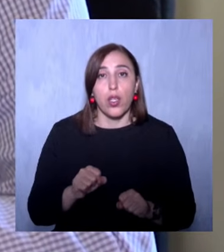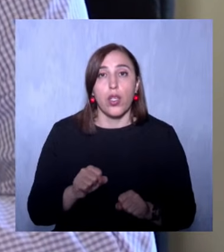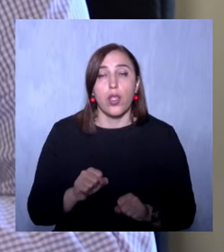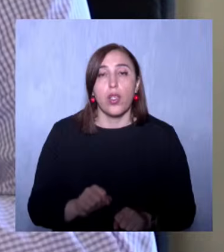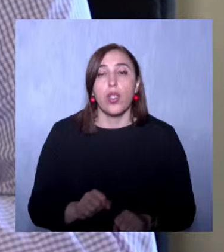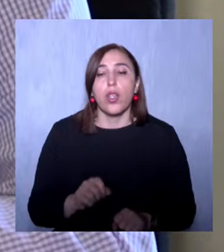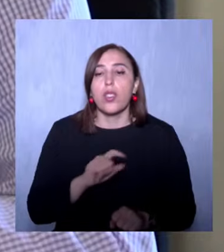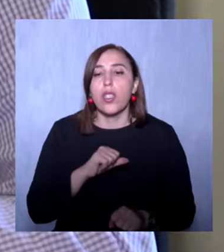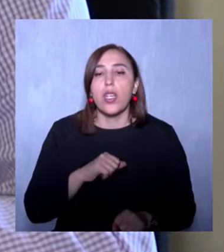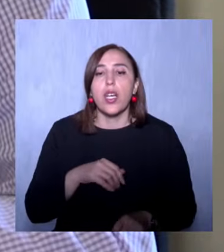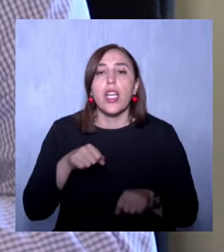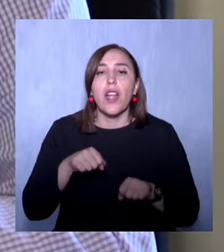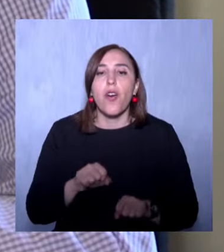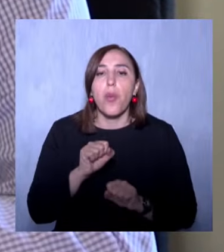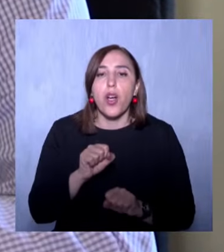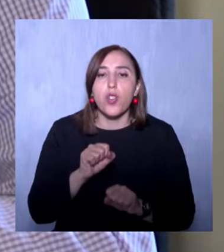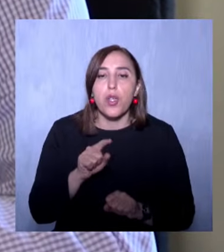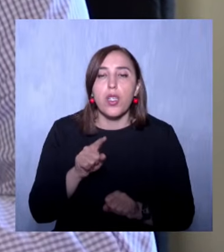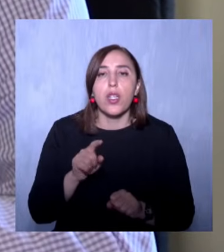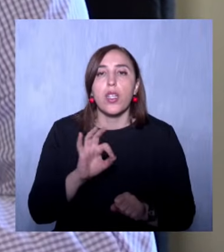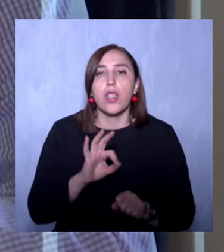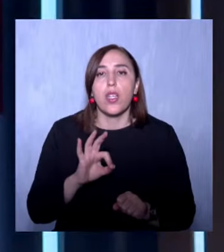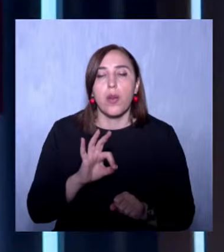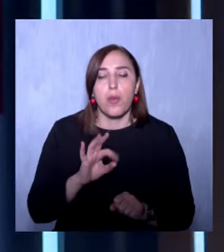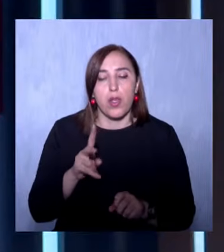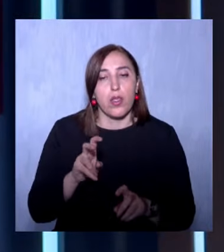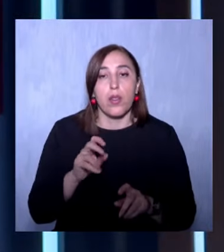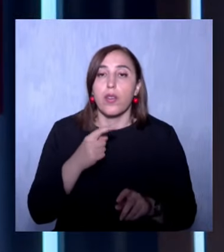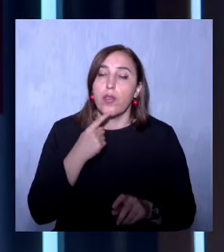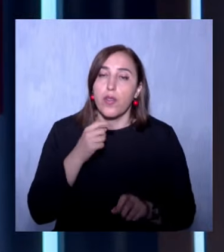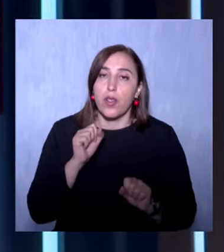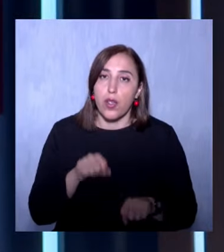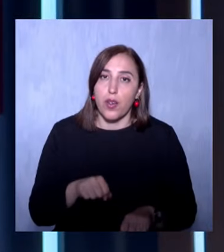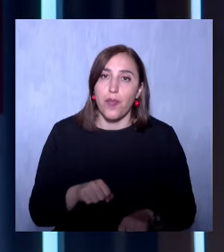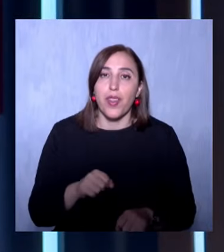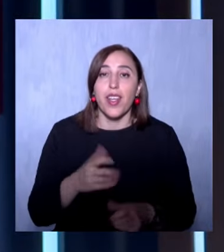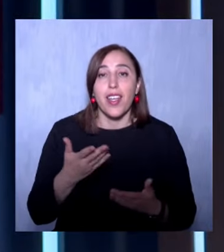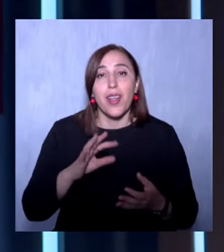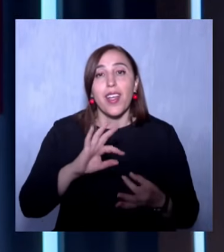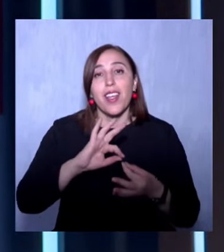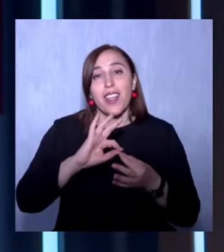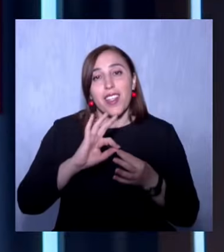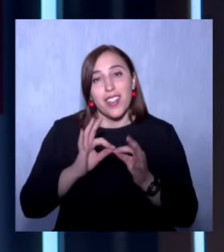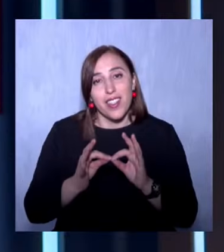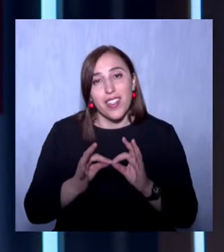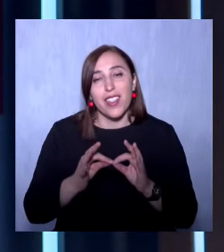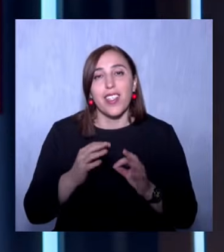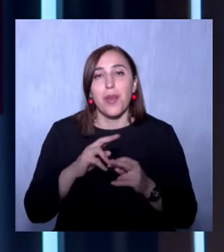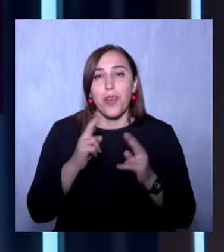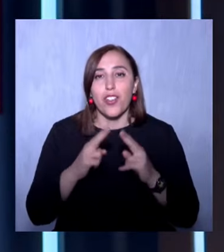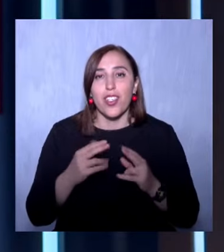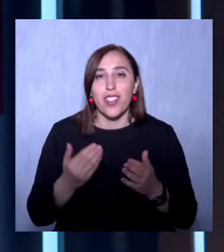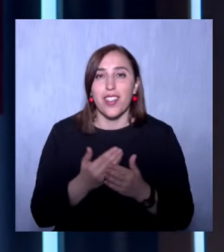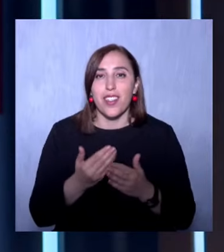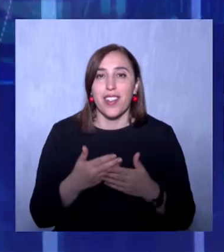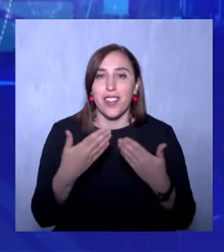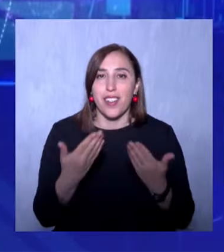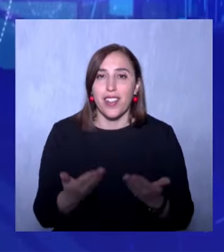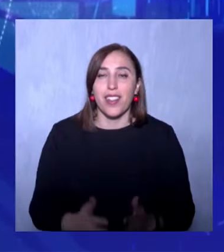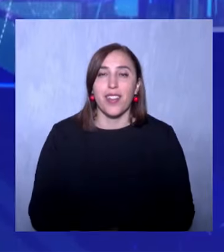օբյեկտիվ իրավապաշտպան կազմակերպությունների գնահատումներում։ Եվ ծանոթանանք նաև այսօրվա միջազգային լրահոսին։